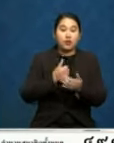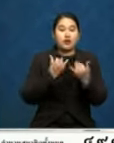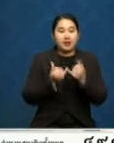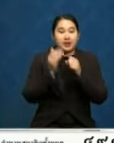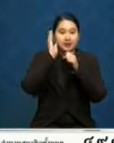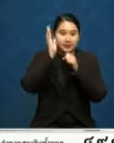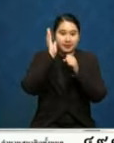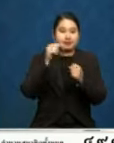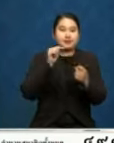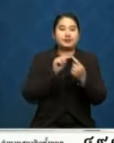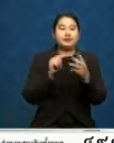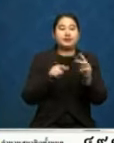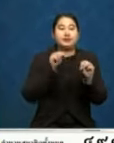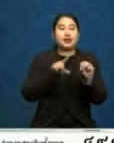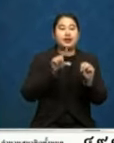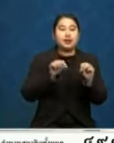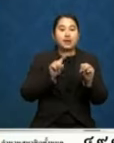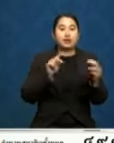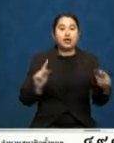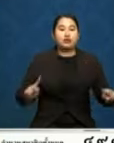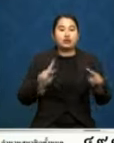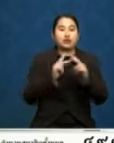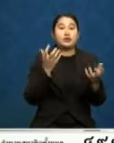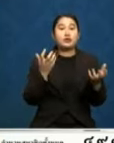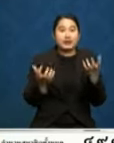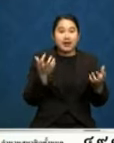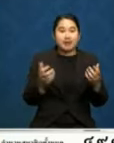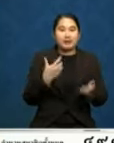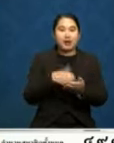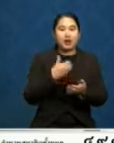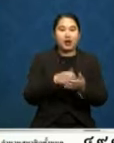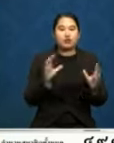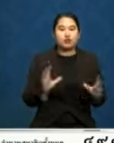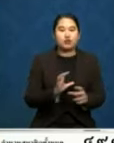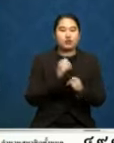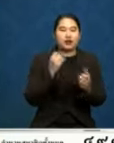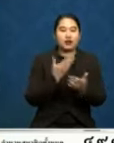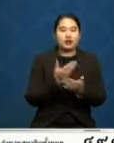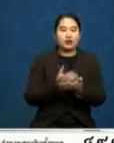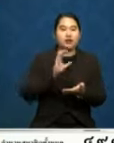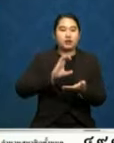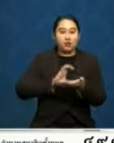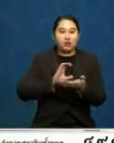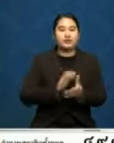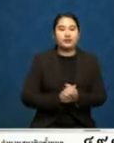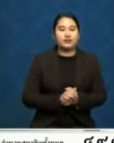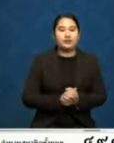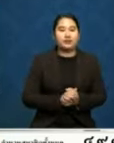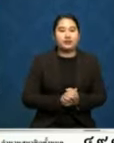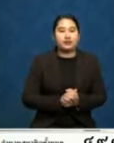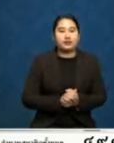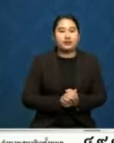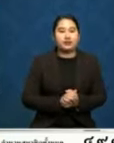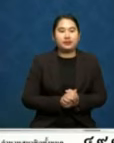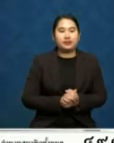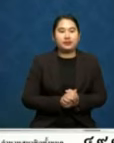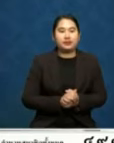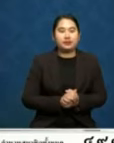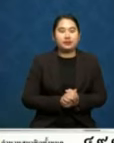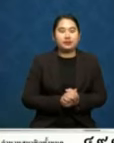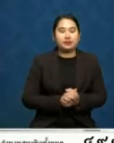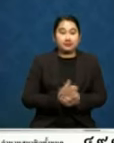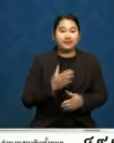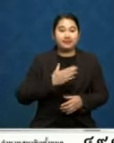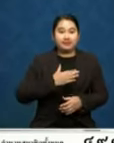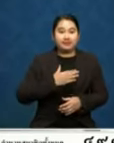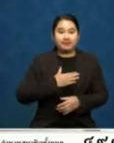าณในมาตรา21กระทรวงยุติธรรมในส่วนของภาพรวมงบประมาณในช่วงของกระทรวงยุติธรรมนะคะดิฉัน